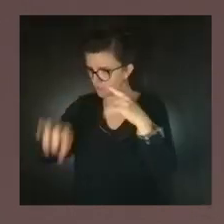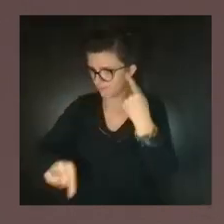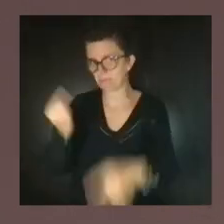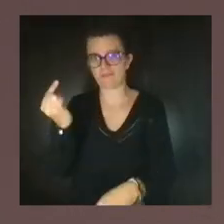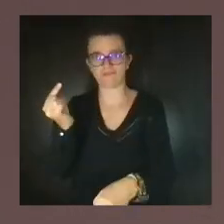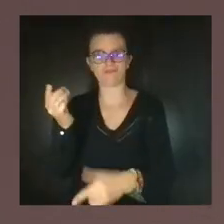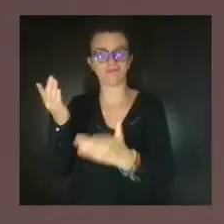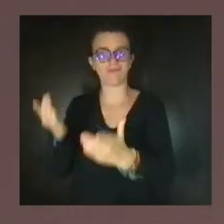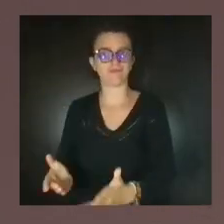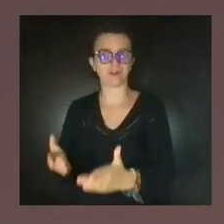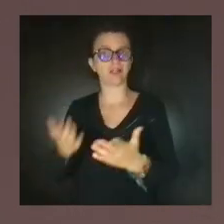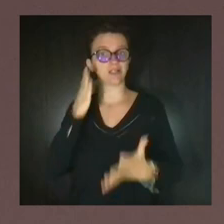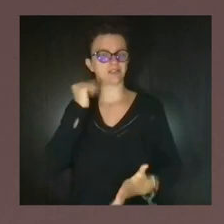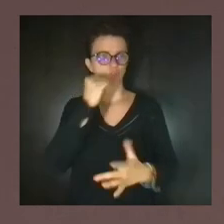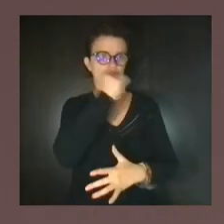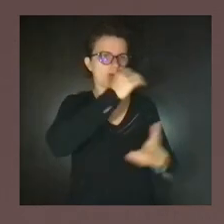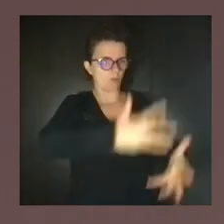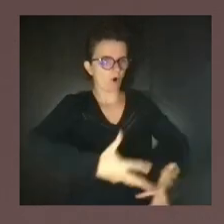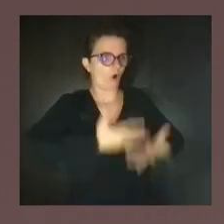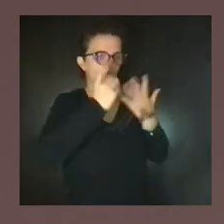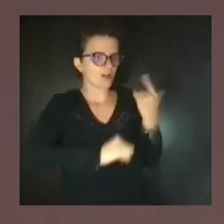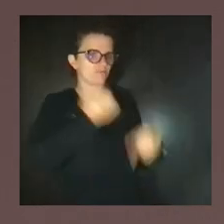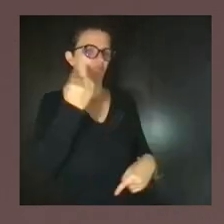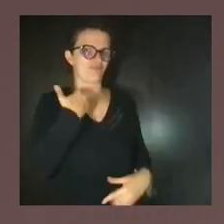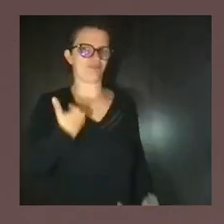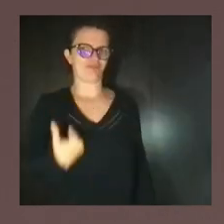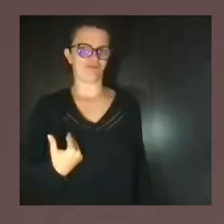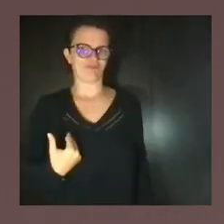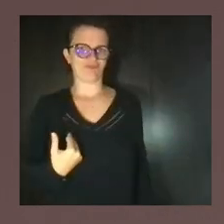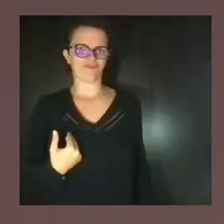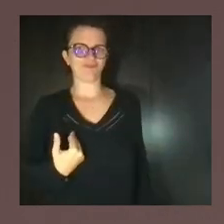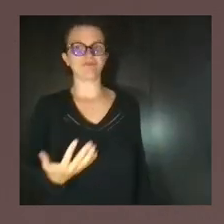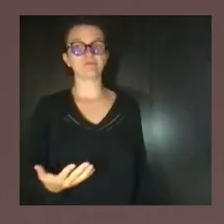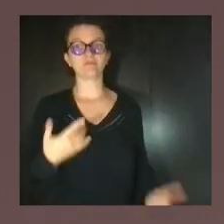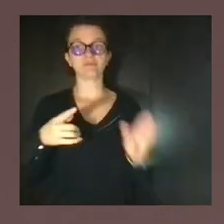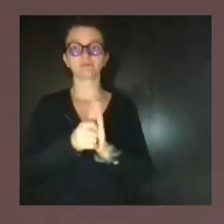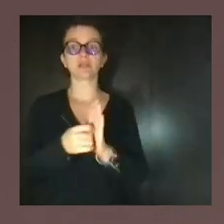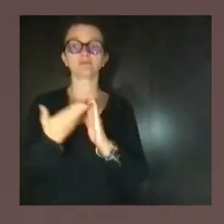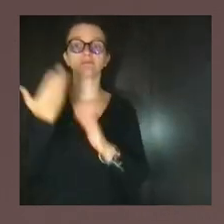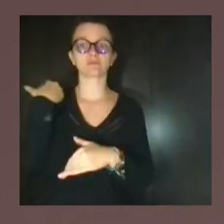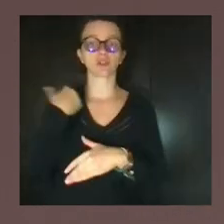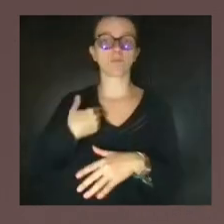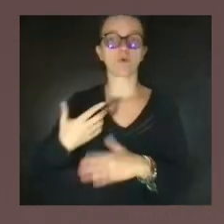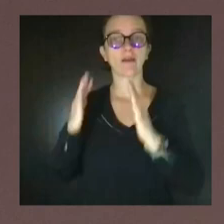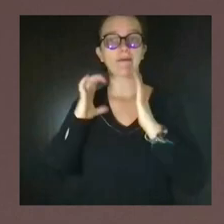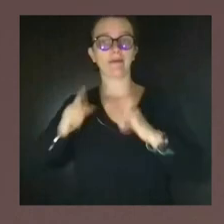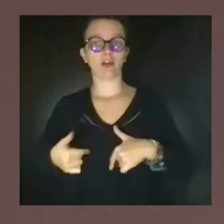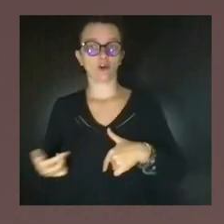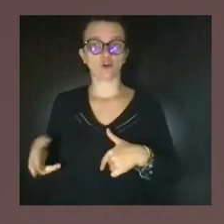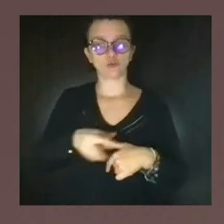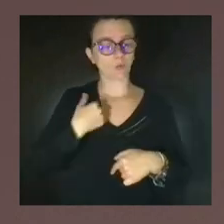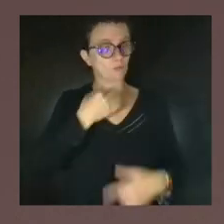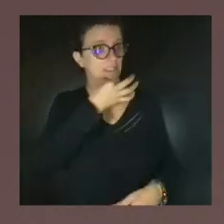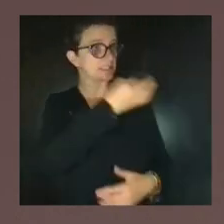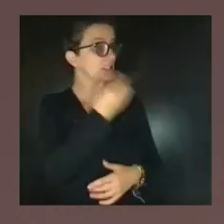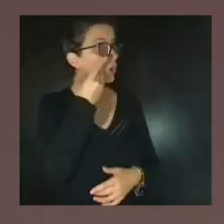devienne l'homme que je suis aujourd'hui. Un jour, je rentre de l'école, et je dis à ma mère, regarde, maman, il y a